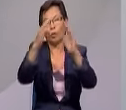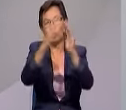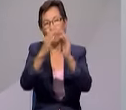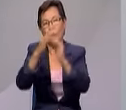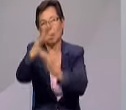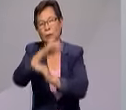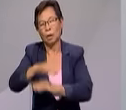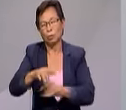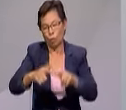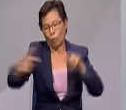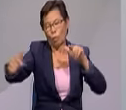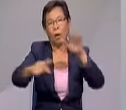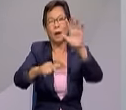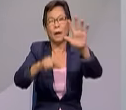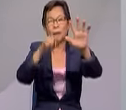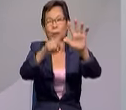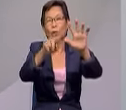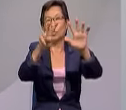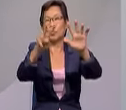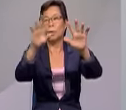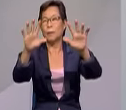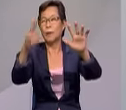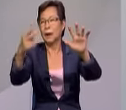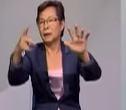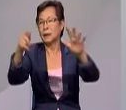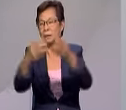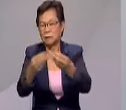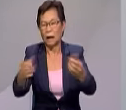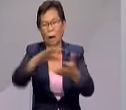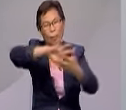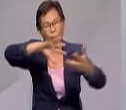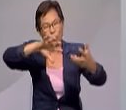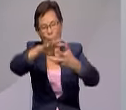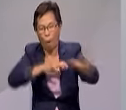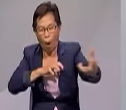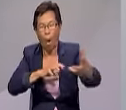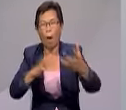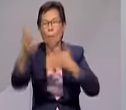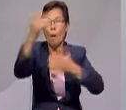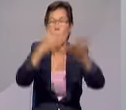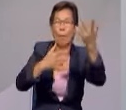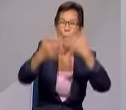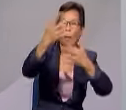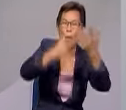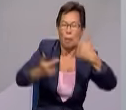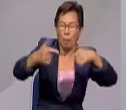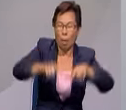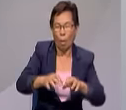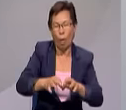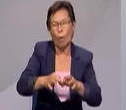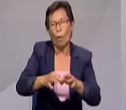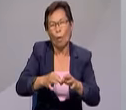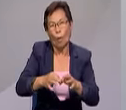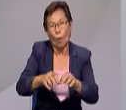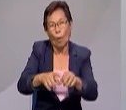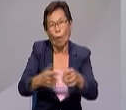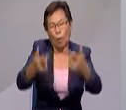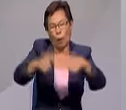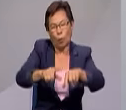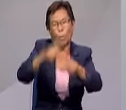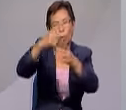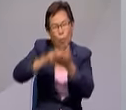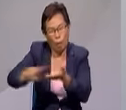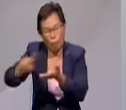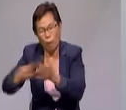rumah dan seluas 5.25 hektar tanah musnah dalam bencana yang berlarutan selama berminggu-minggu. Menurut